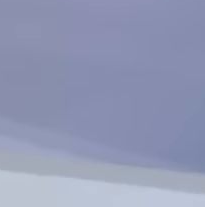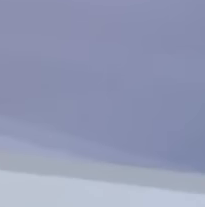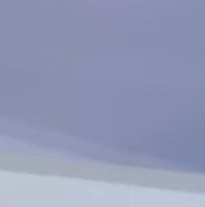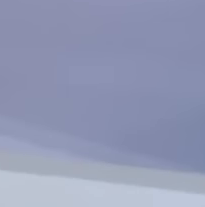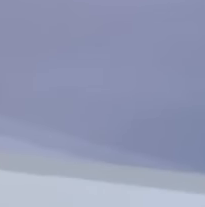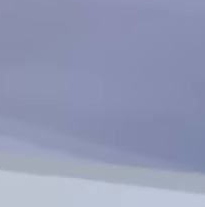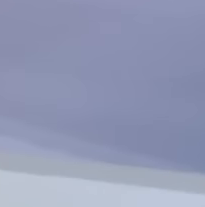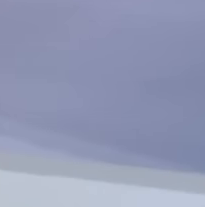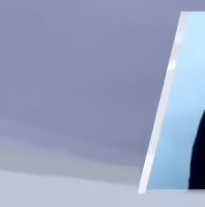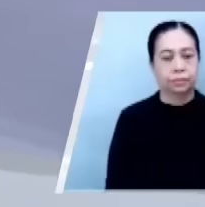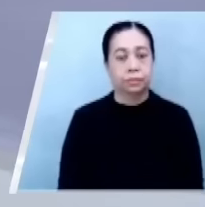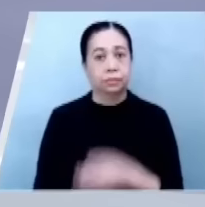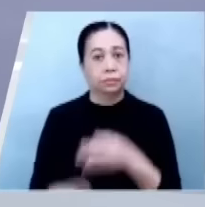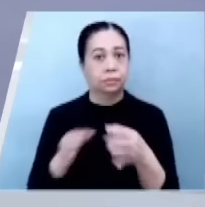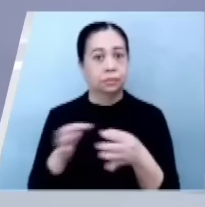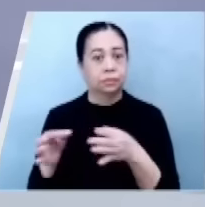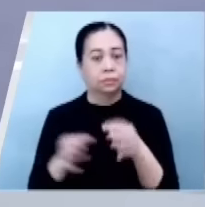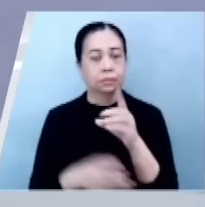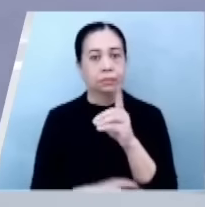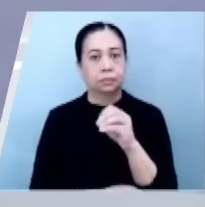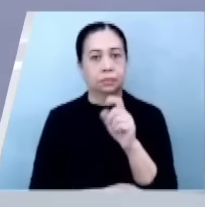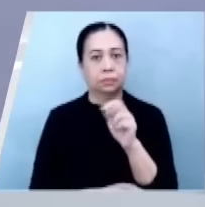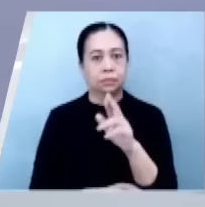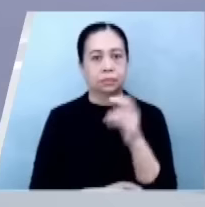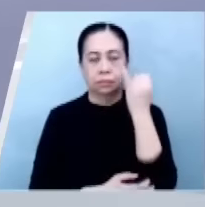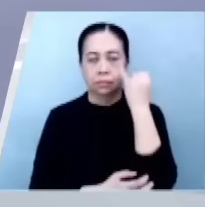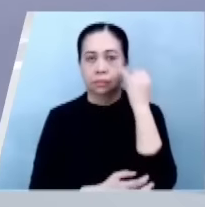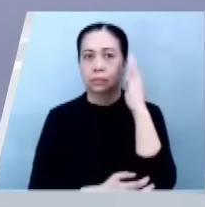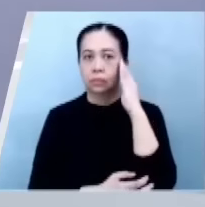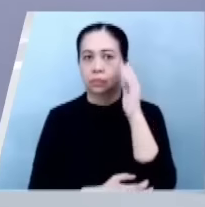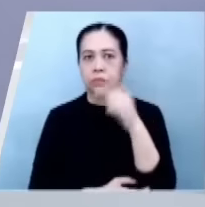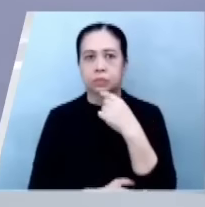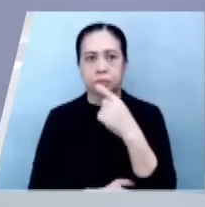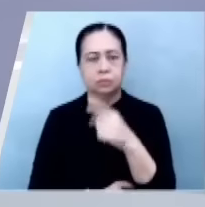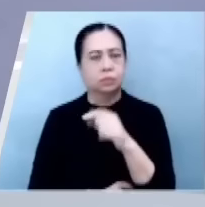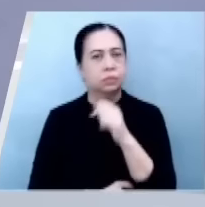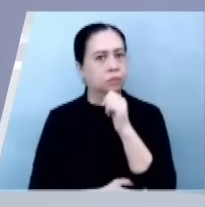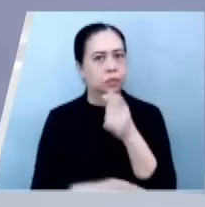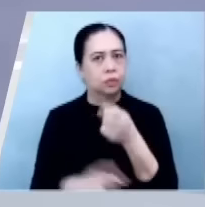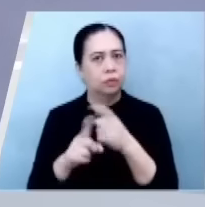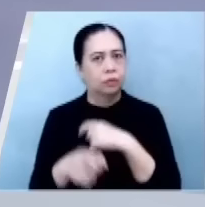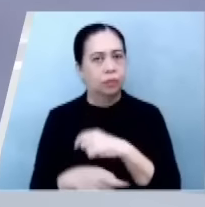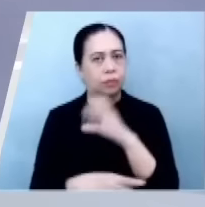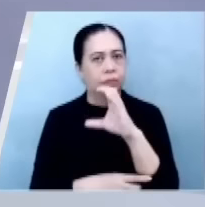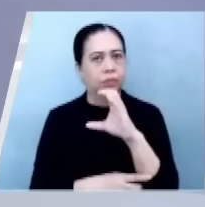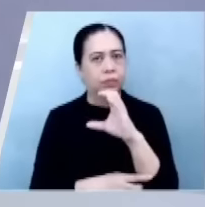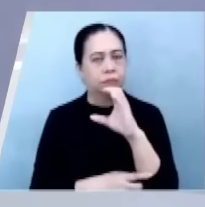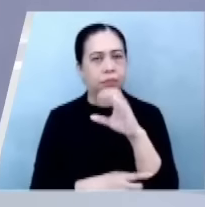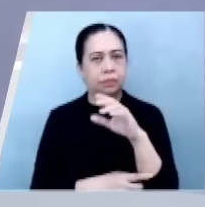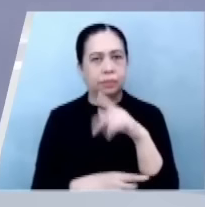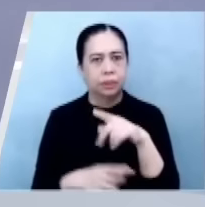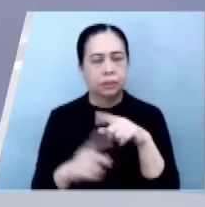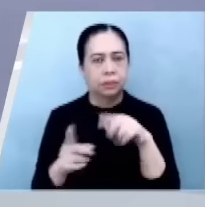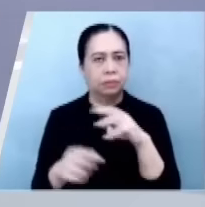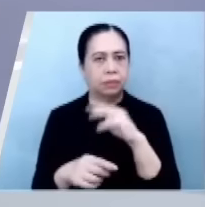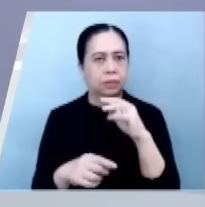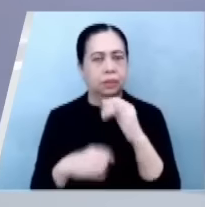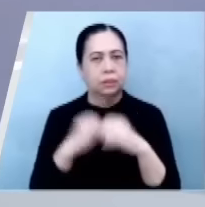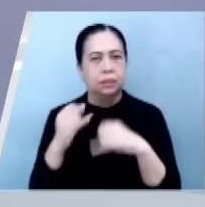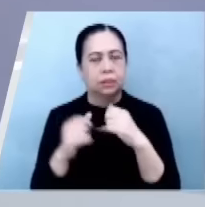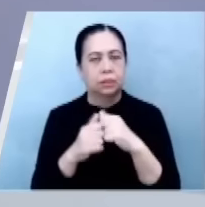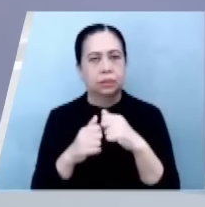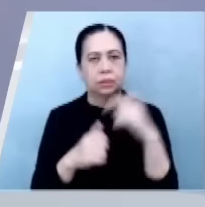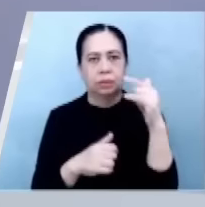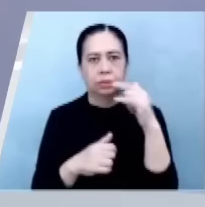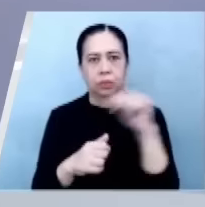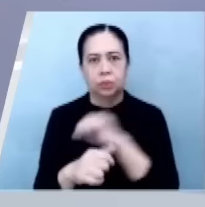Nilinaw ni Transportation Secretary Jaime Bautista na hindi galing sa CCTV ng Manila International Airport Authority